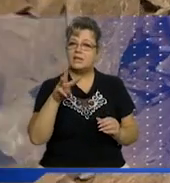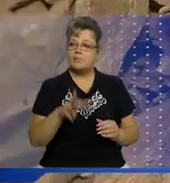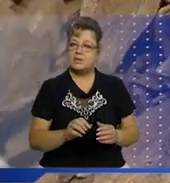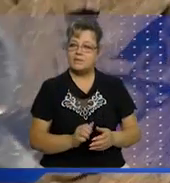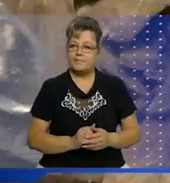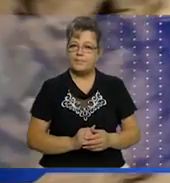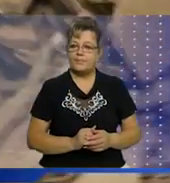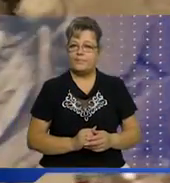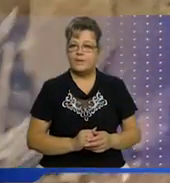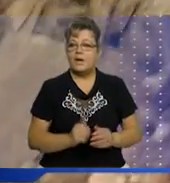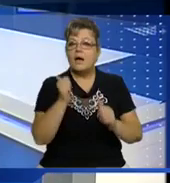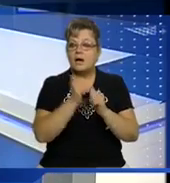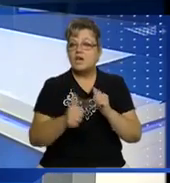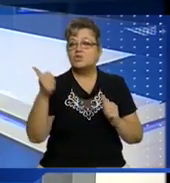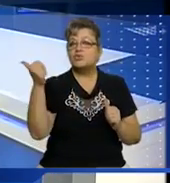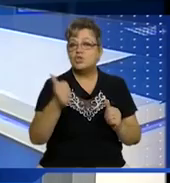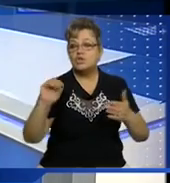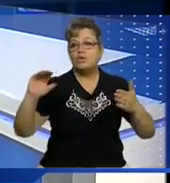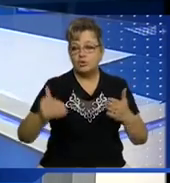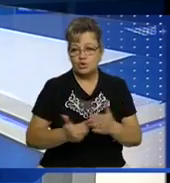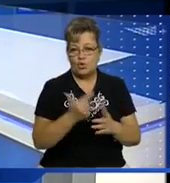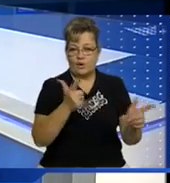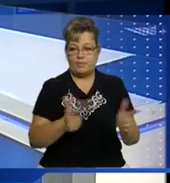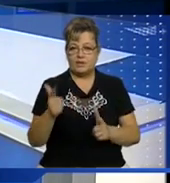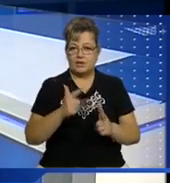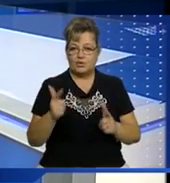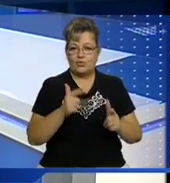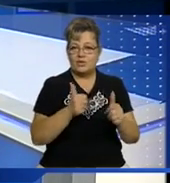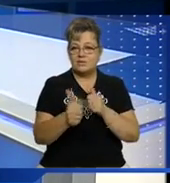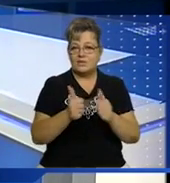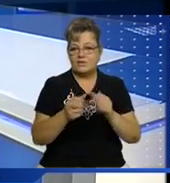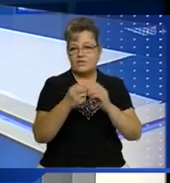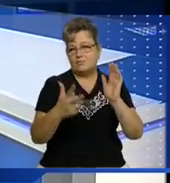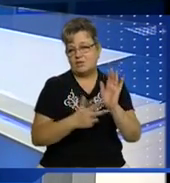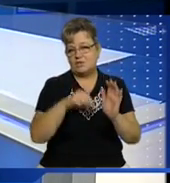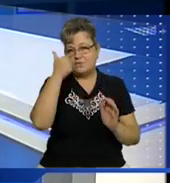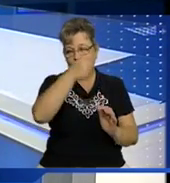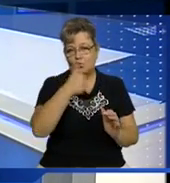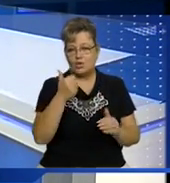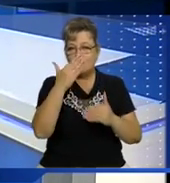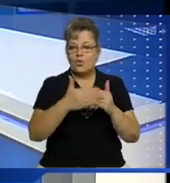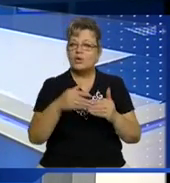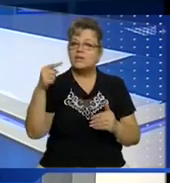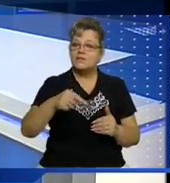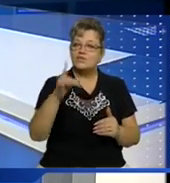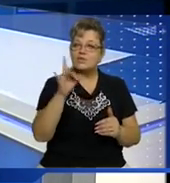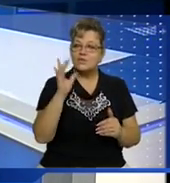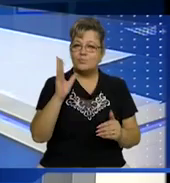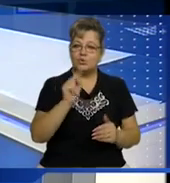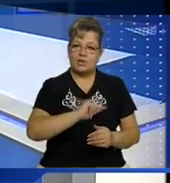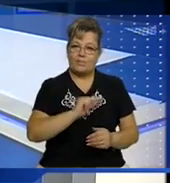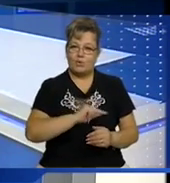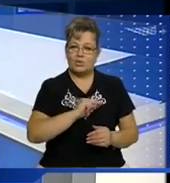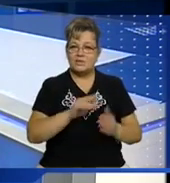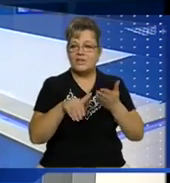протяженностью 52 километра. Каждую неделю новое о подготовке к Мундиалю 2018 года. Около